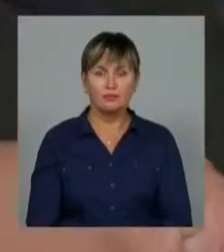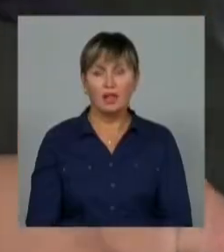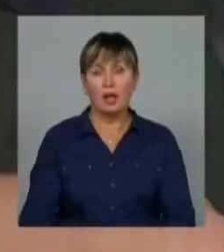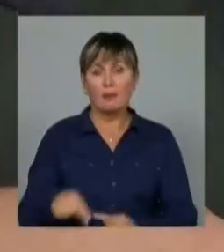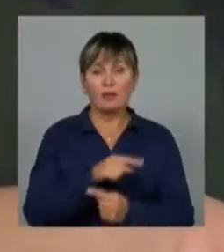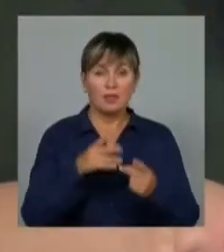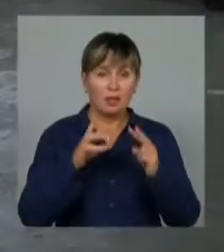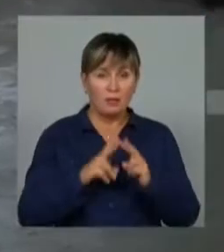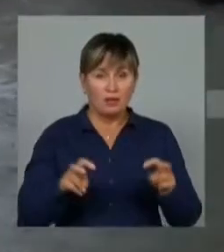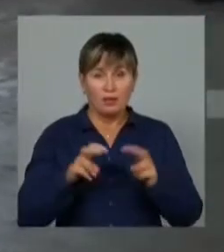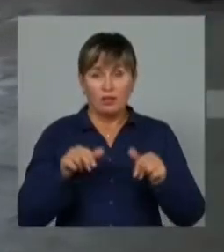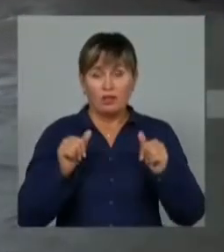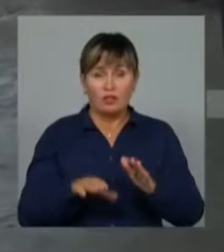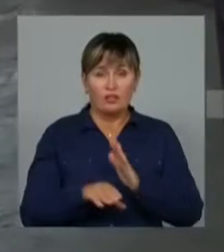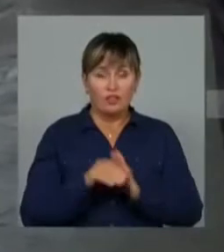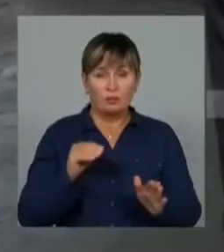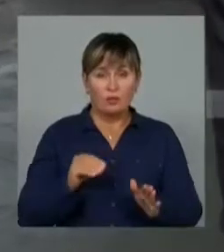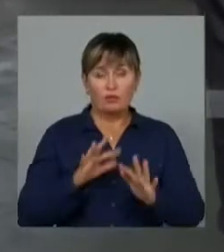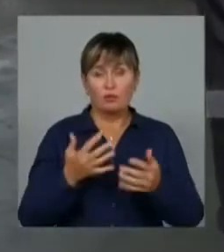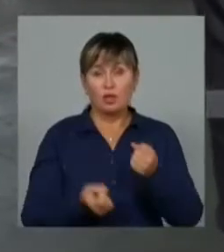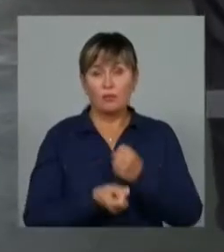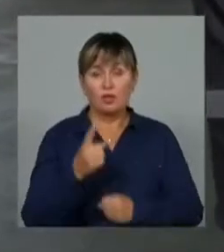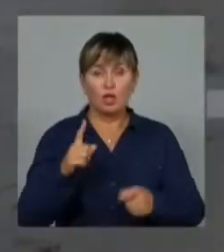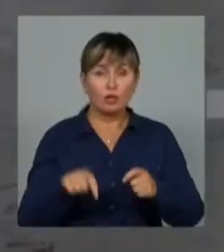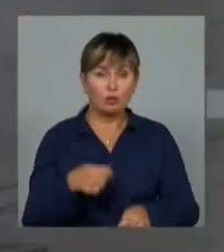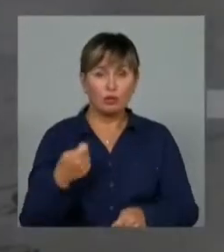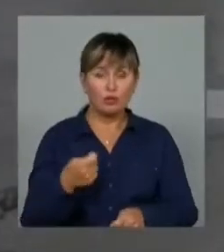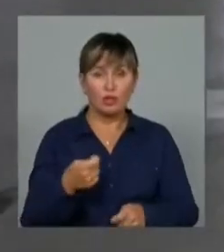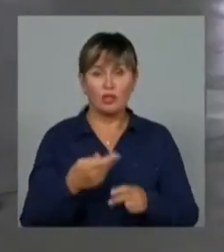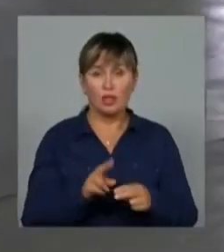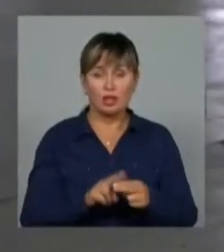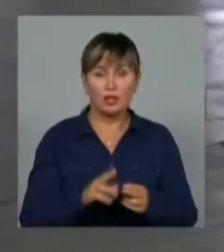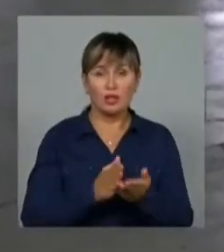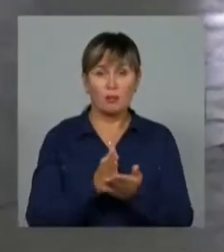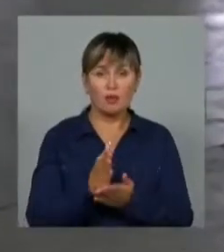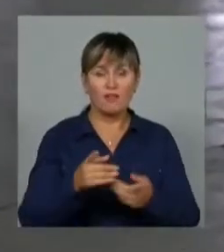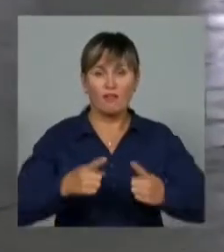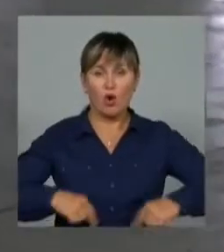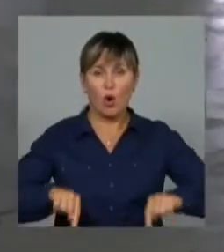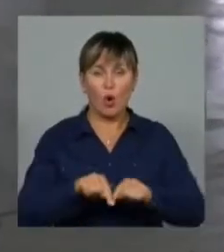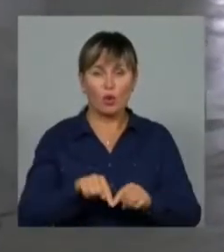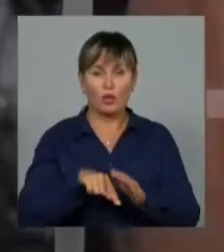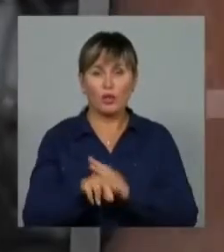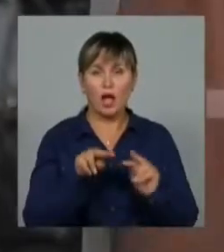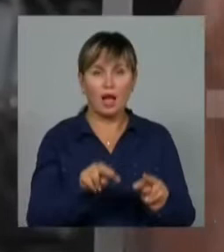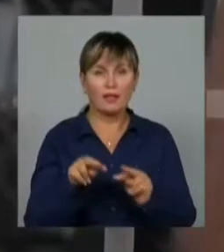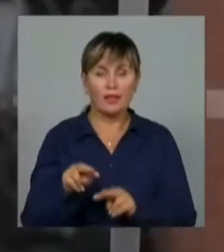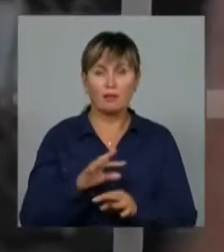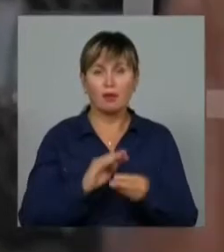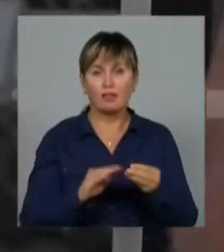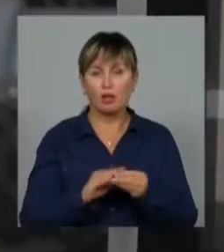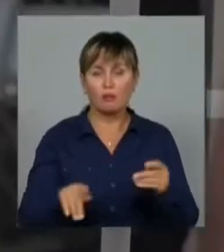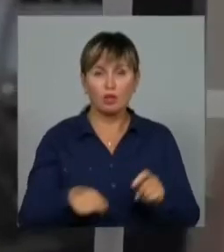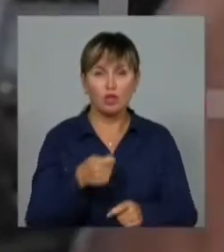Предприятия для проверки определяют выборочно. В случае обнаружения нарушений данные об объекте направляются в органы санэпидконтроля. При повторном